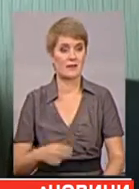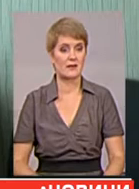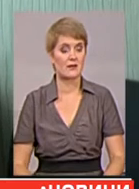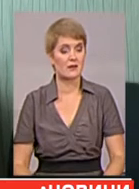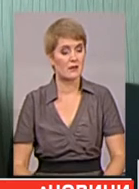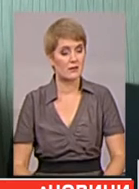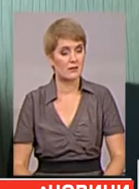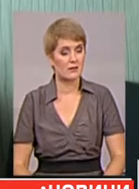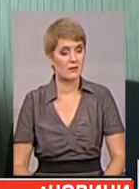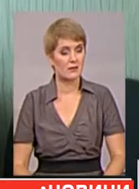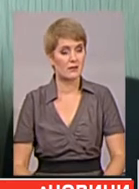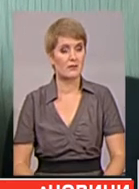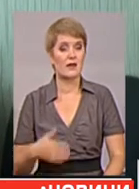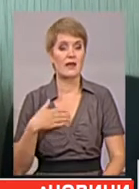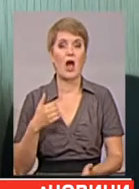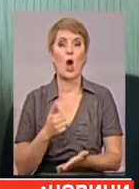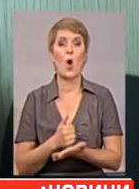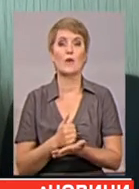Являється атаманом